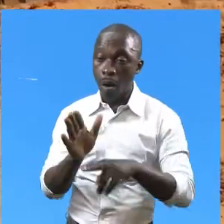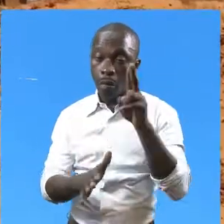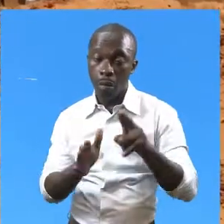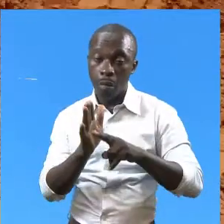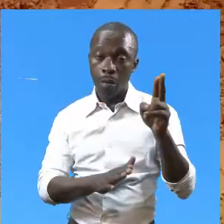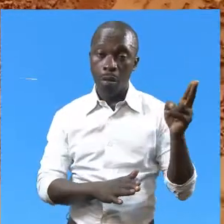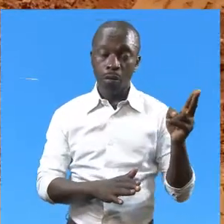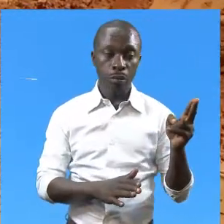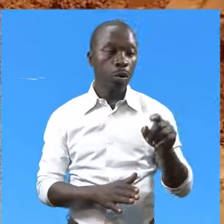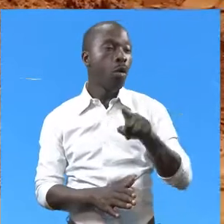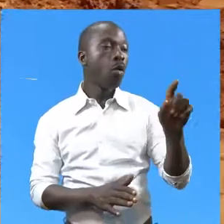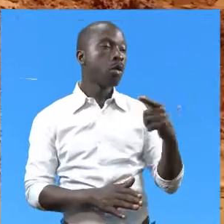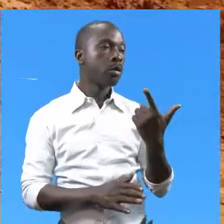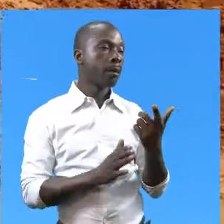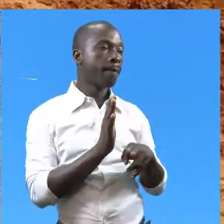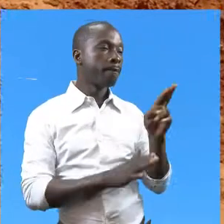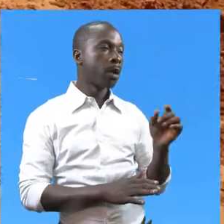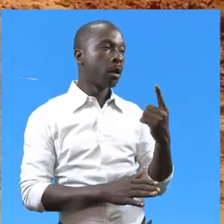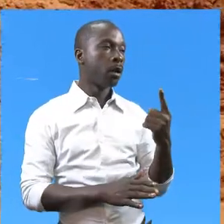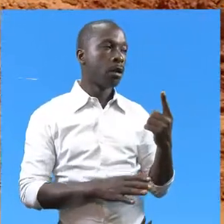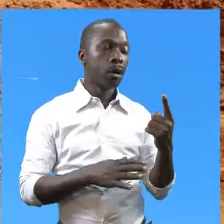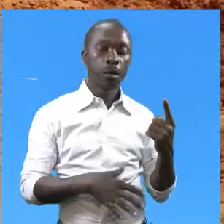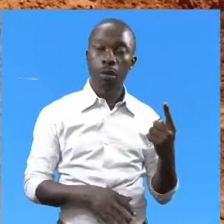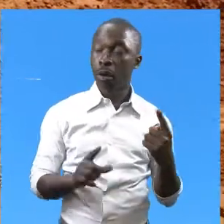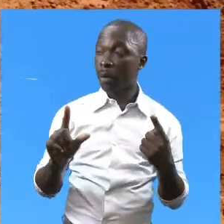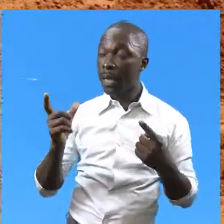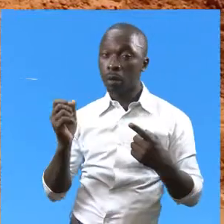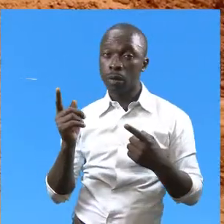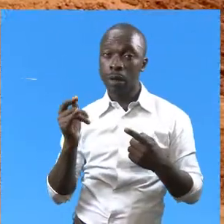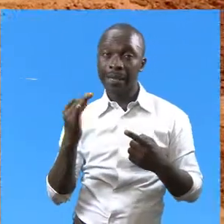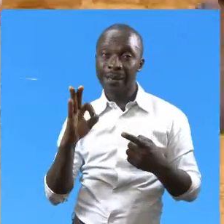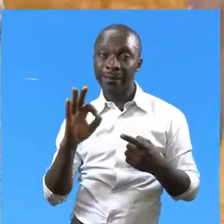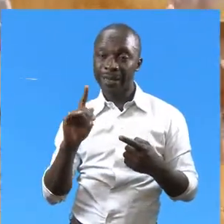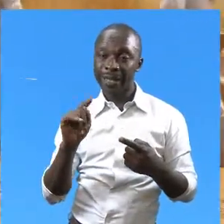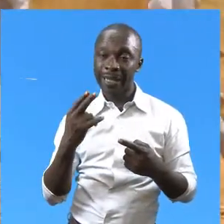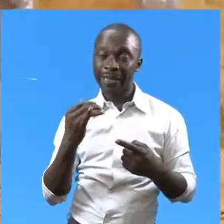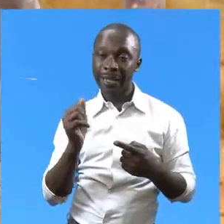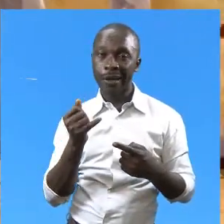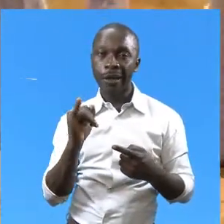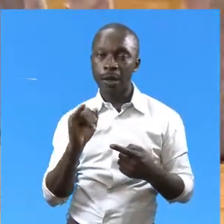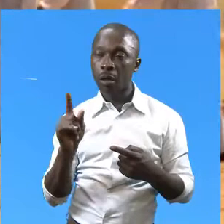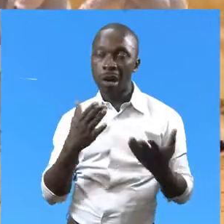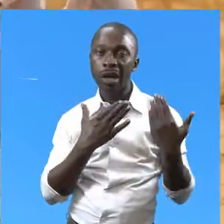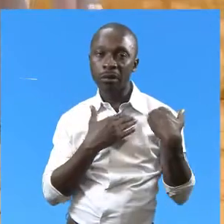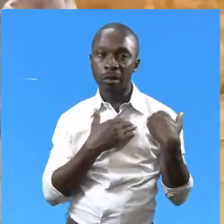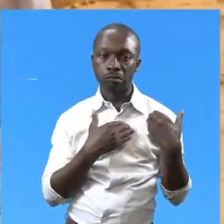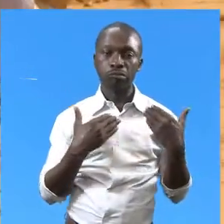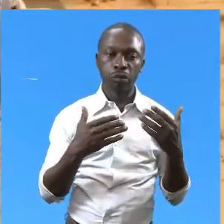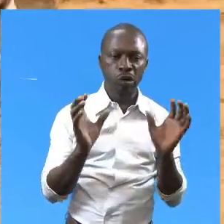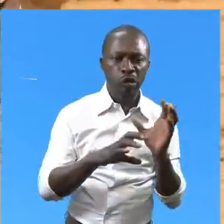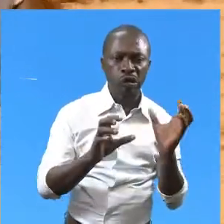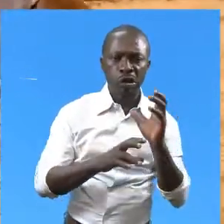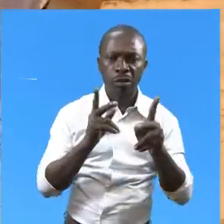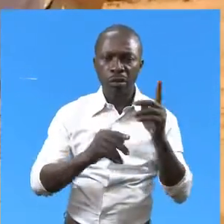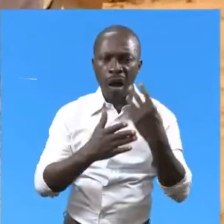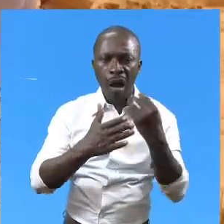site et seulement un sur le second. Tels sont les propos de Lotif Taïf, responsable en charge du comité des recherches désigné par